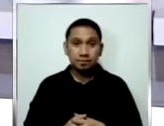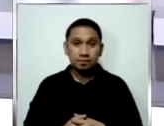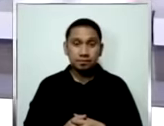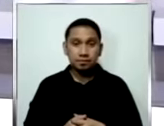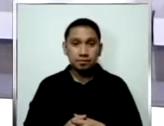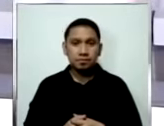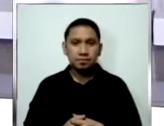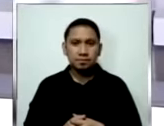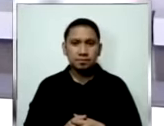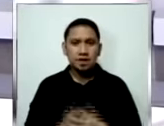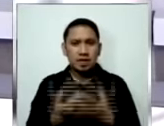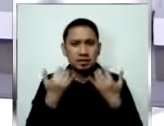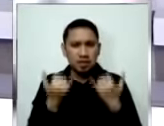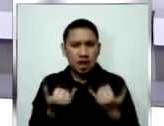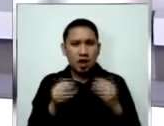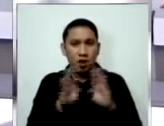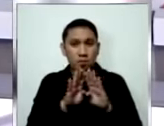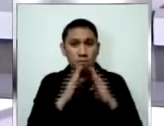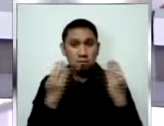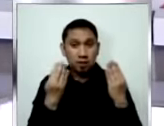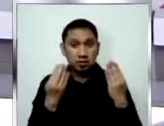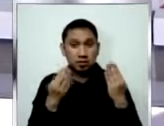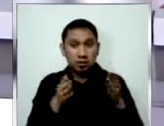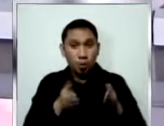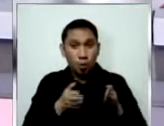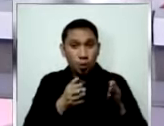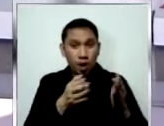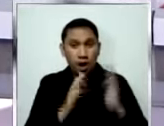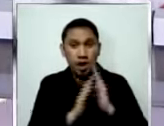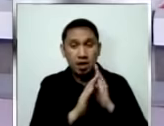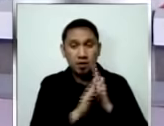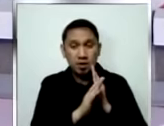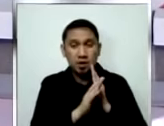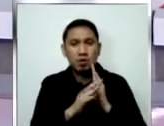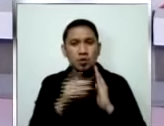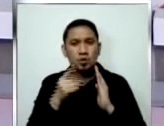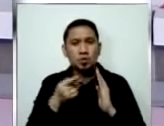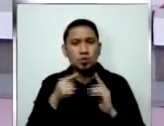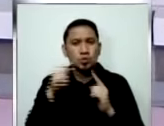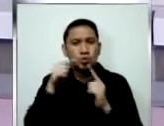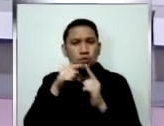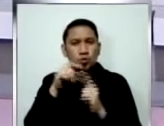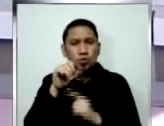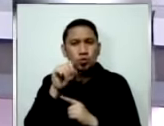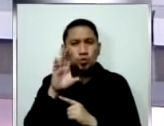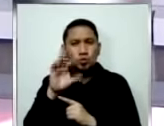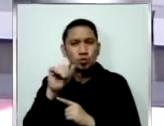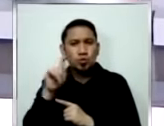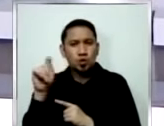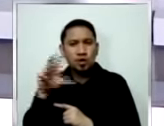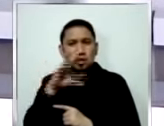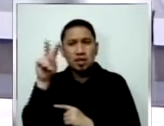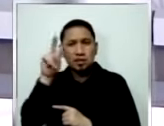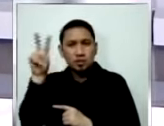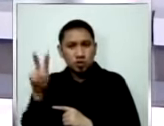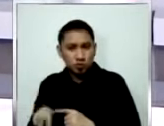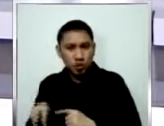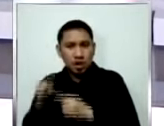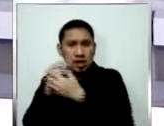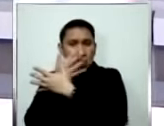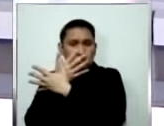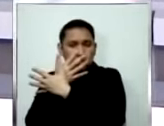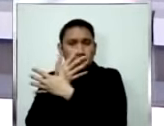mga binuksang ruta ng bus ngayong araw ang biyaheng PITX Sukat at Valenzuela Gateway Complex Monumento. Pero dahil sa